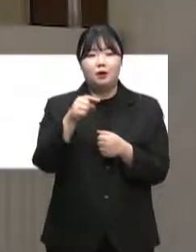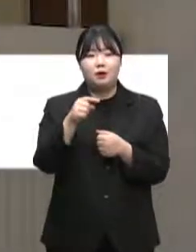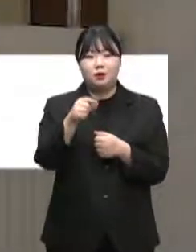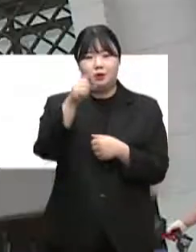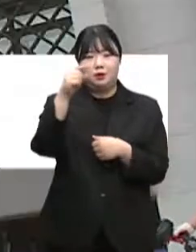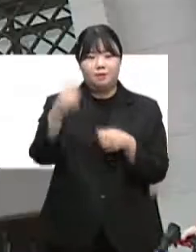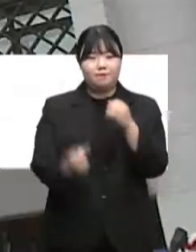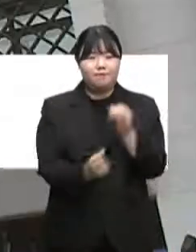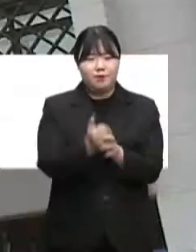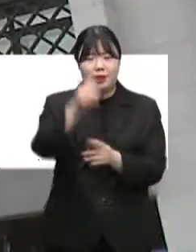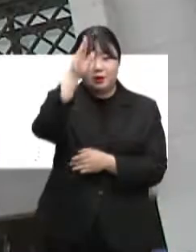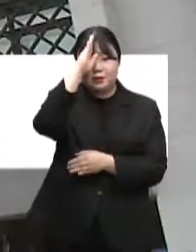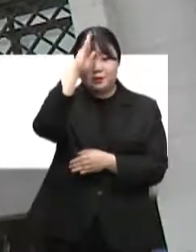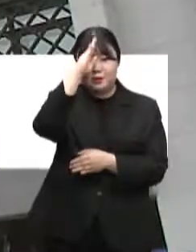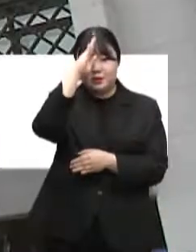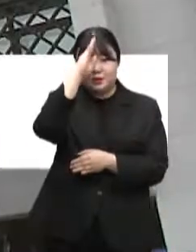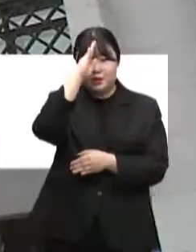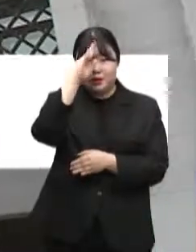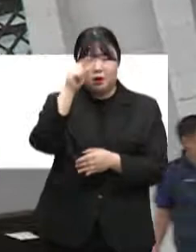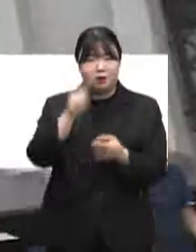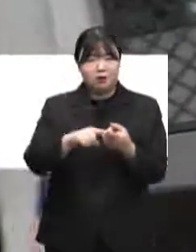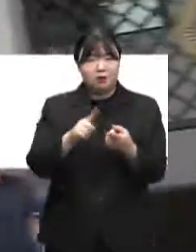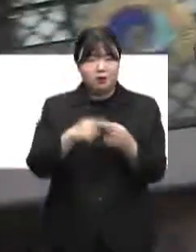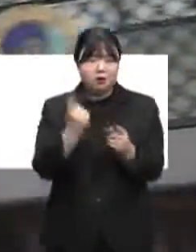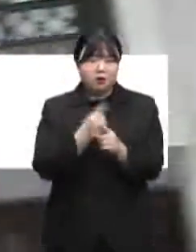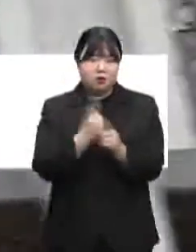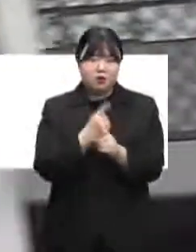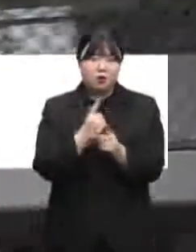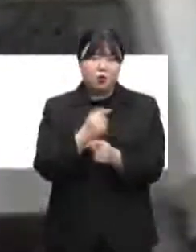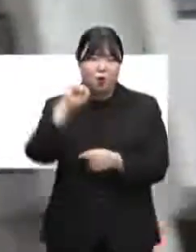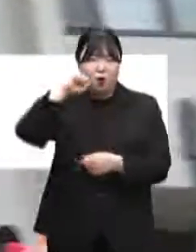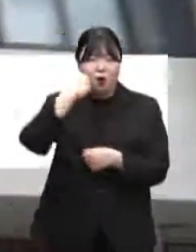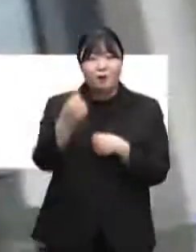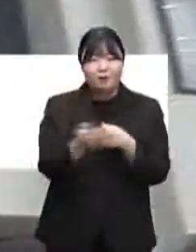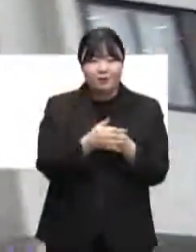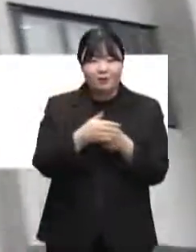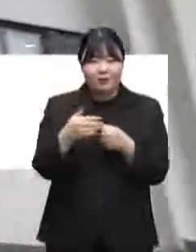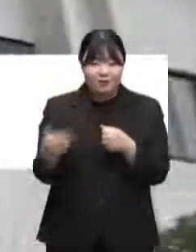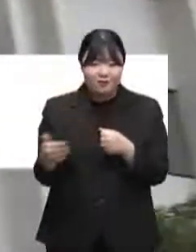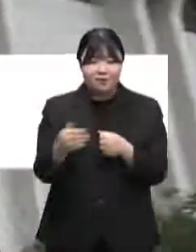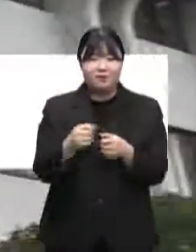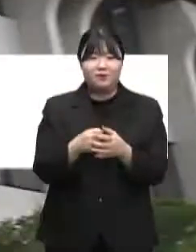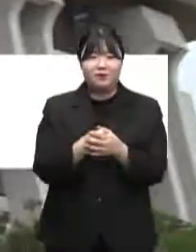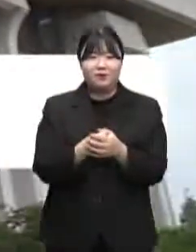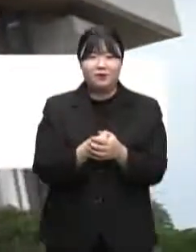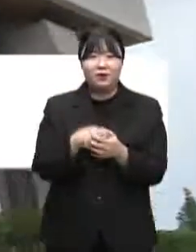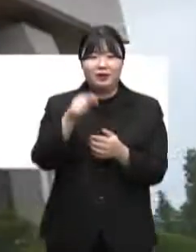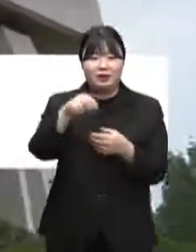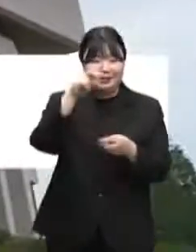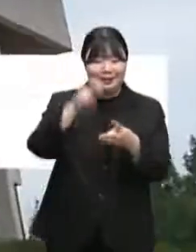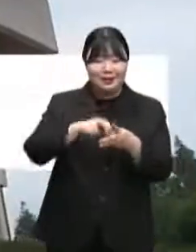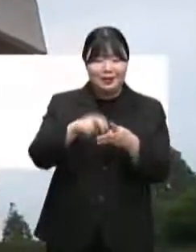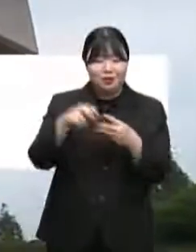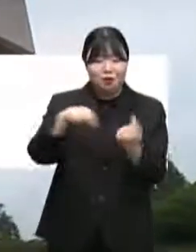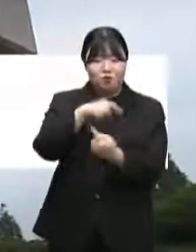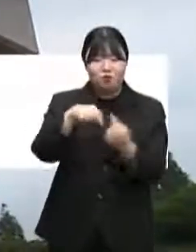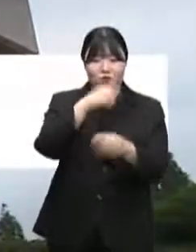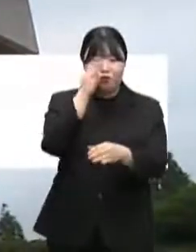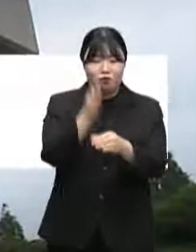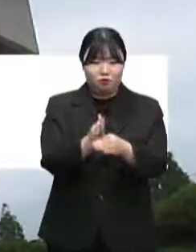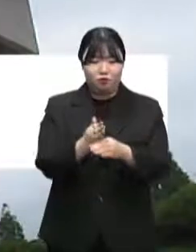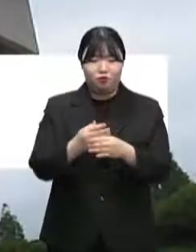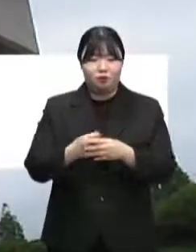늦어질 수 있는데 이런 진단 지원 을 방지하기 위해 인하대병원 은혜 질환 거점 센터를 운영하고 있습니다